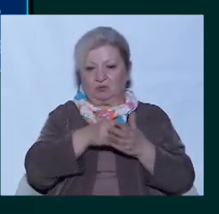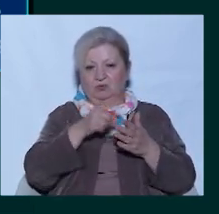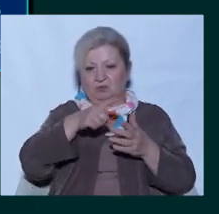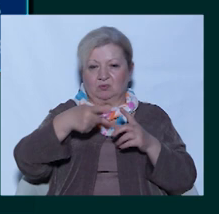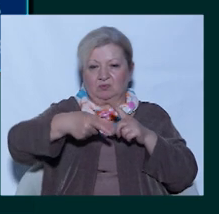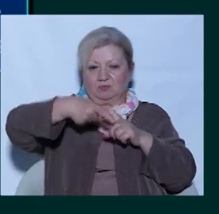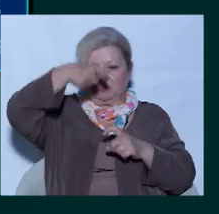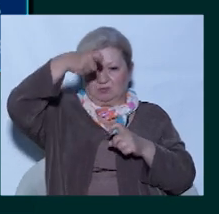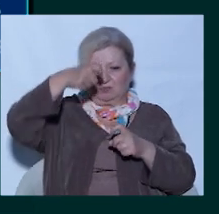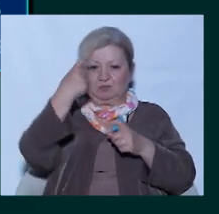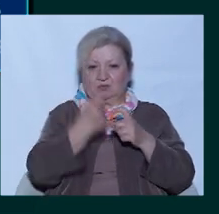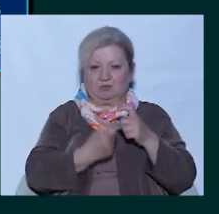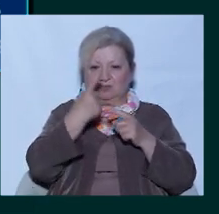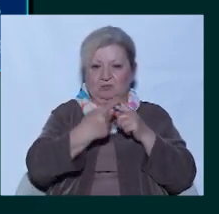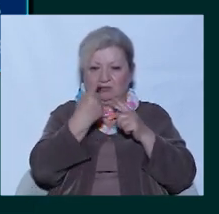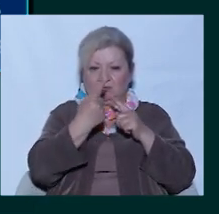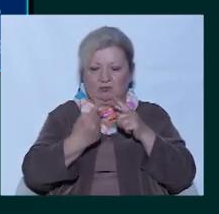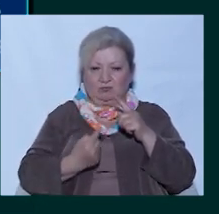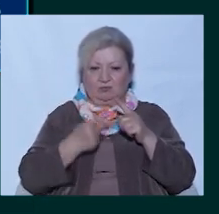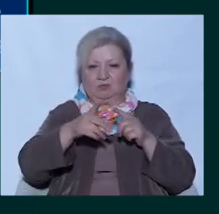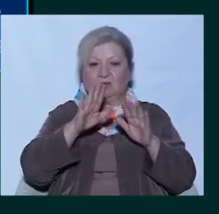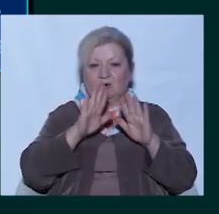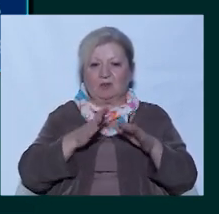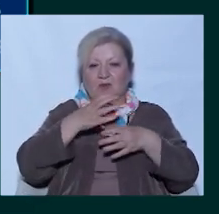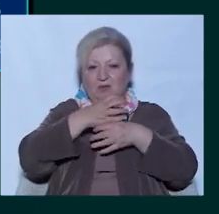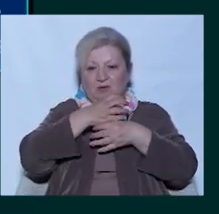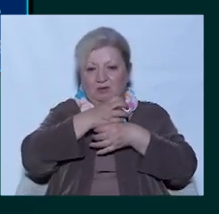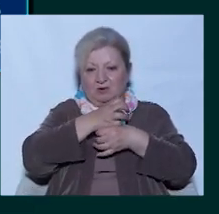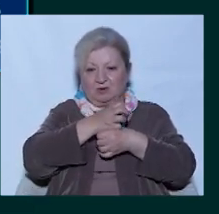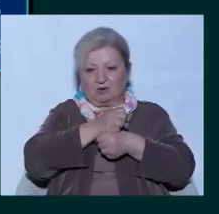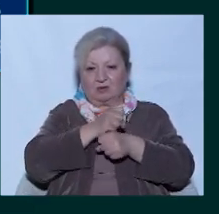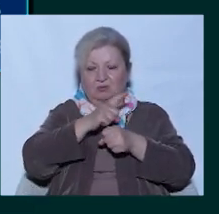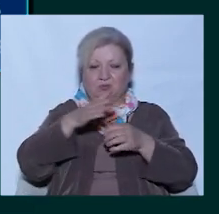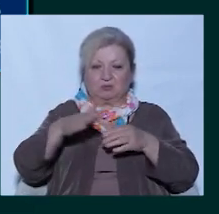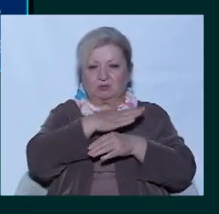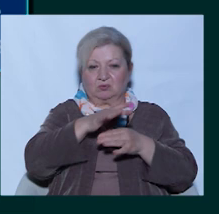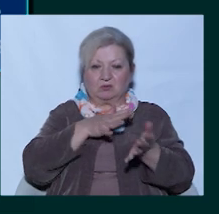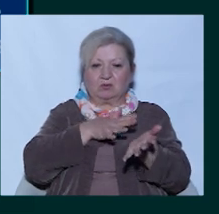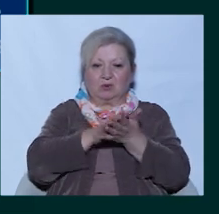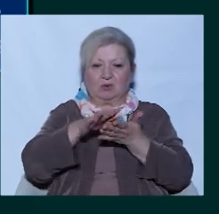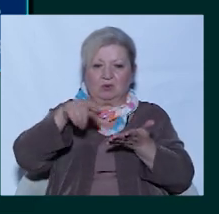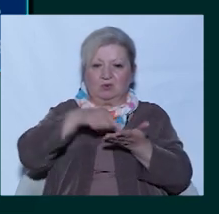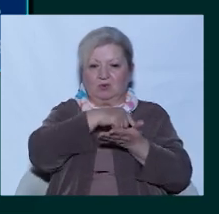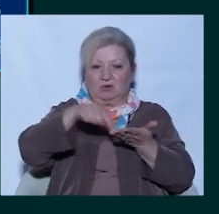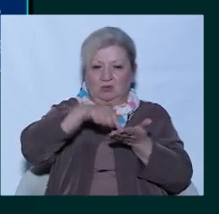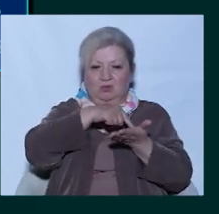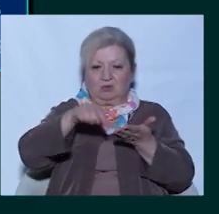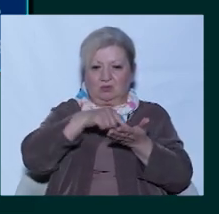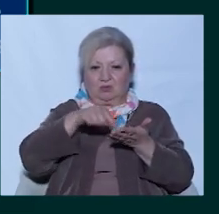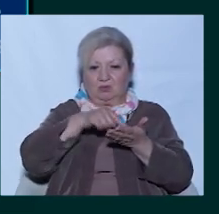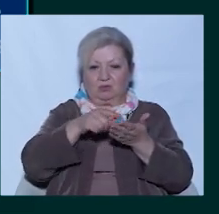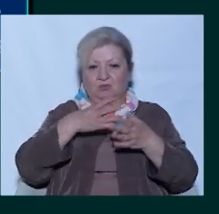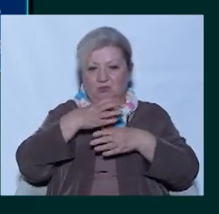ზამბარა და ნენელა ენერგია ილევა, იმიტომ რომ ხახუნზე გვეხარჯება ენერგია.